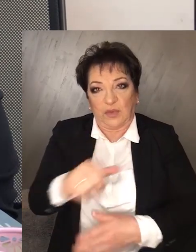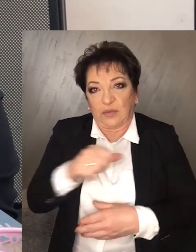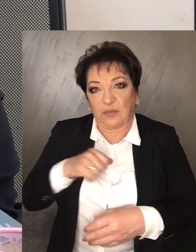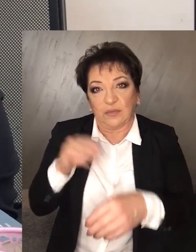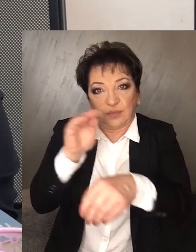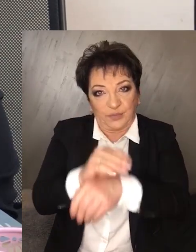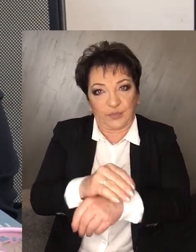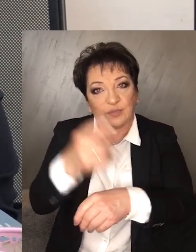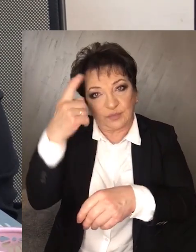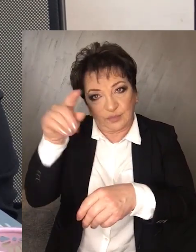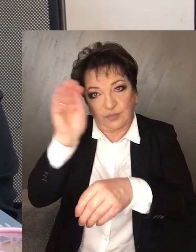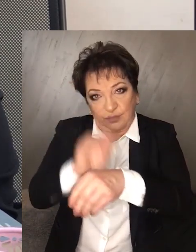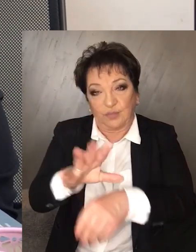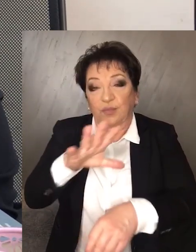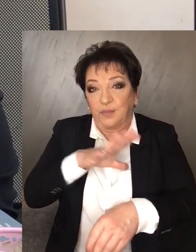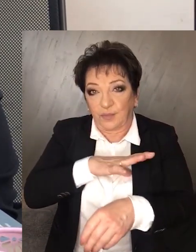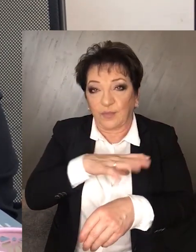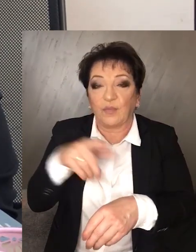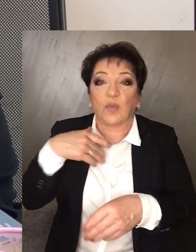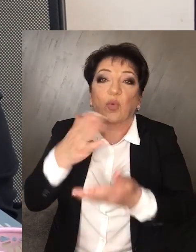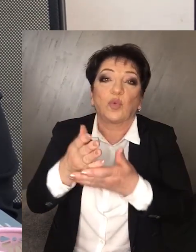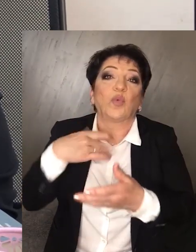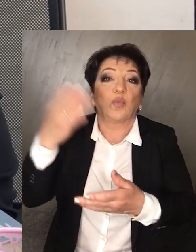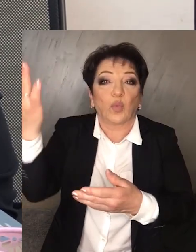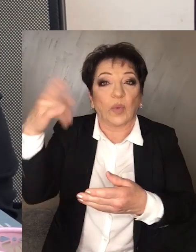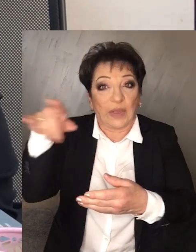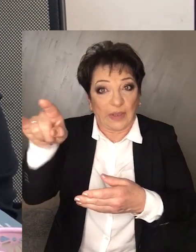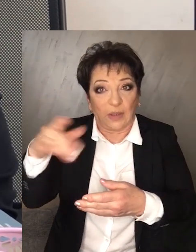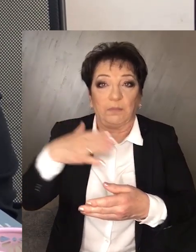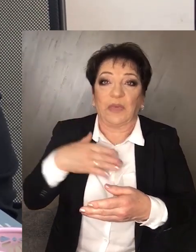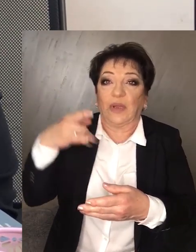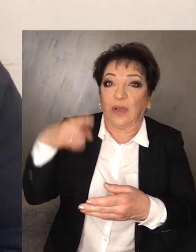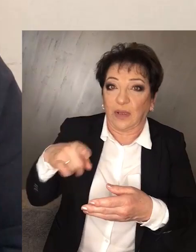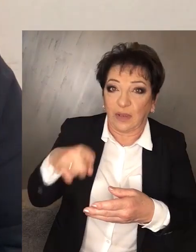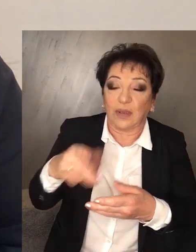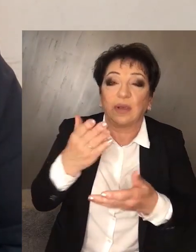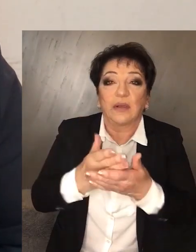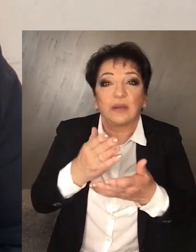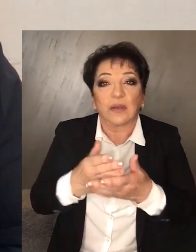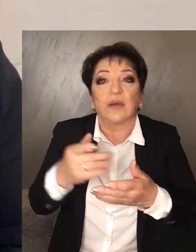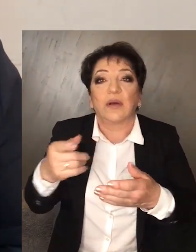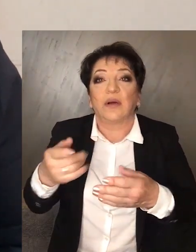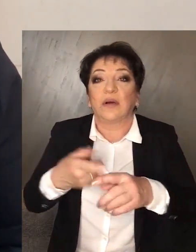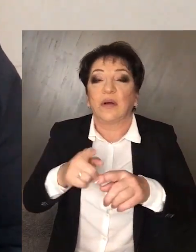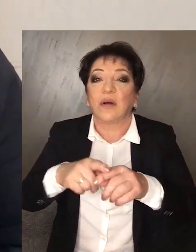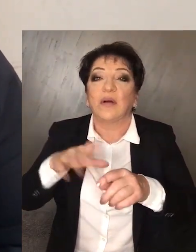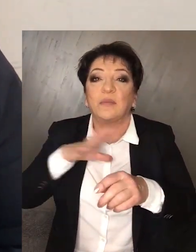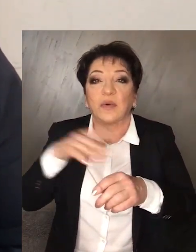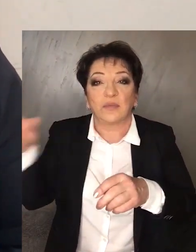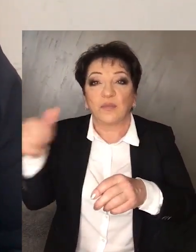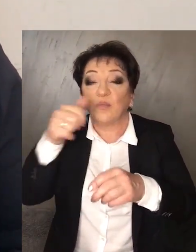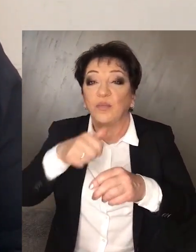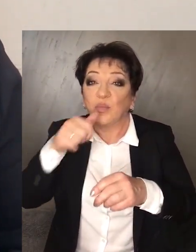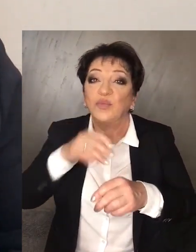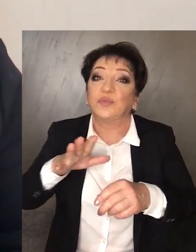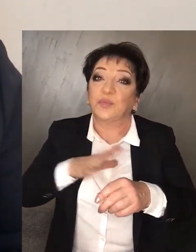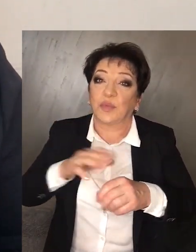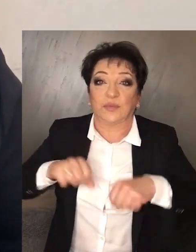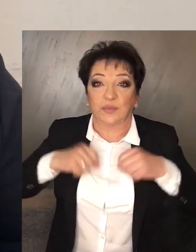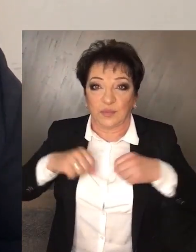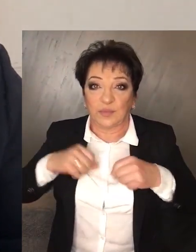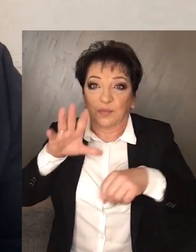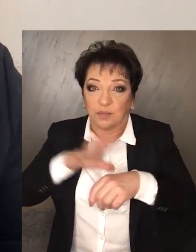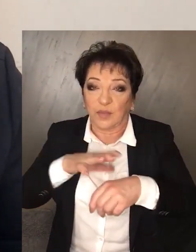H, եւ ունենք այնտեղ նաեւ ունենք Ը, իրենց եռին մեր Ն